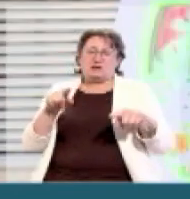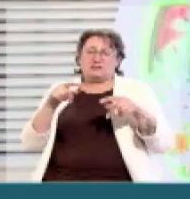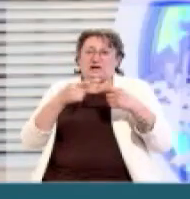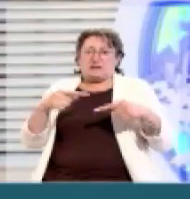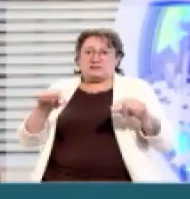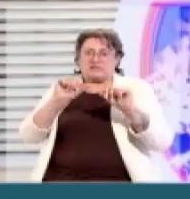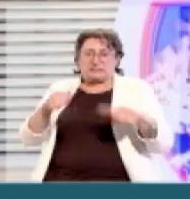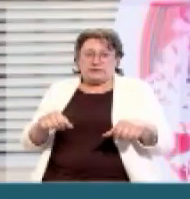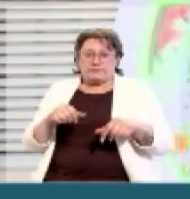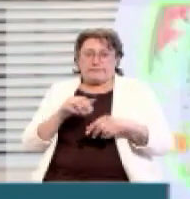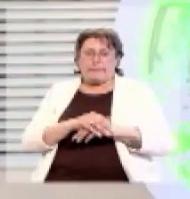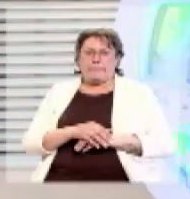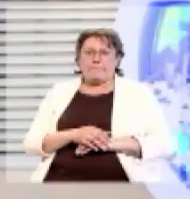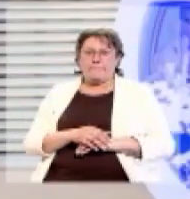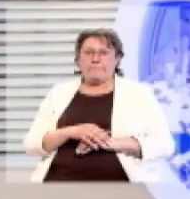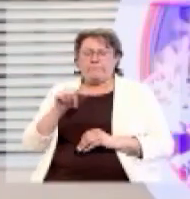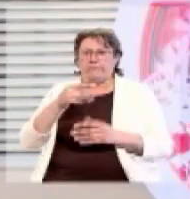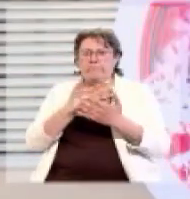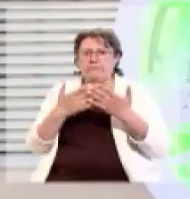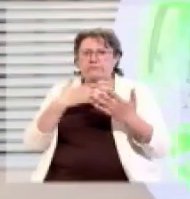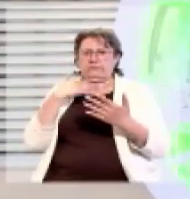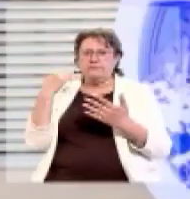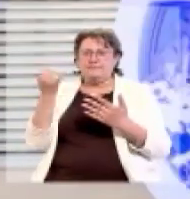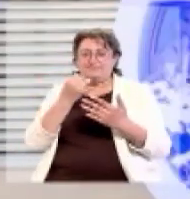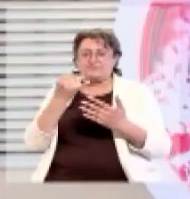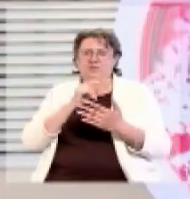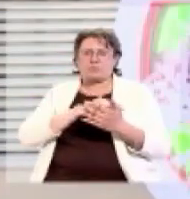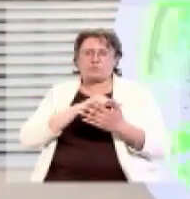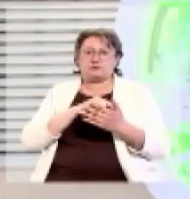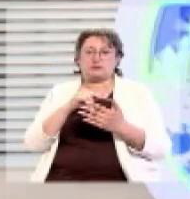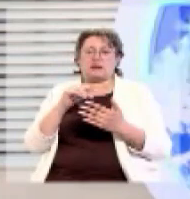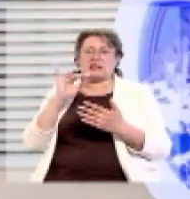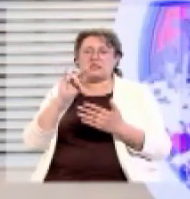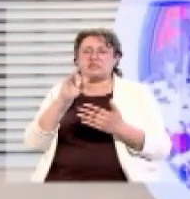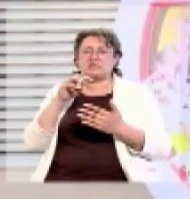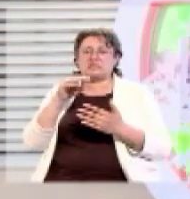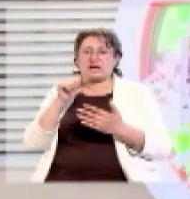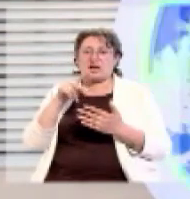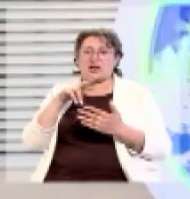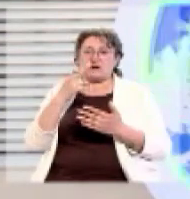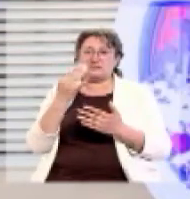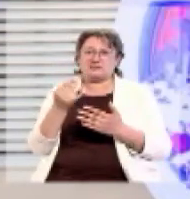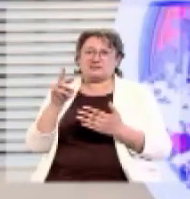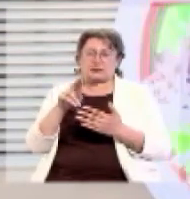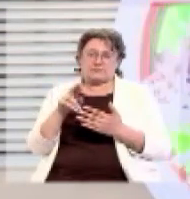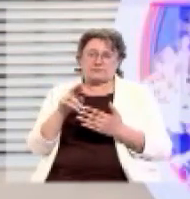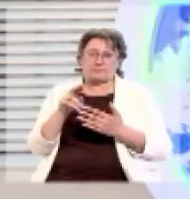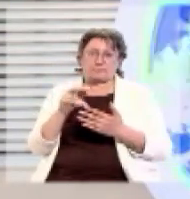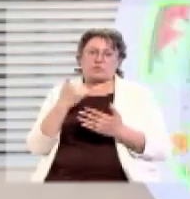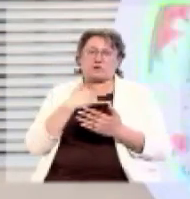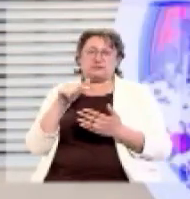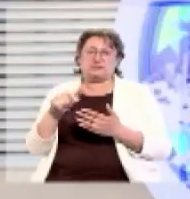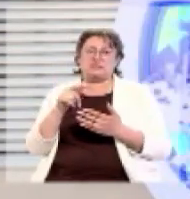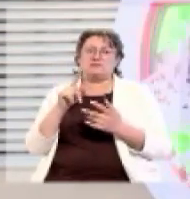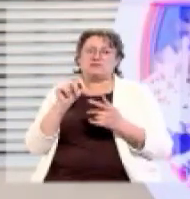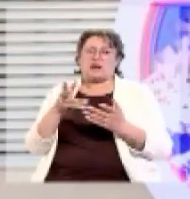стилях. Есть еще и ряд очень интересных таких работ, как инсталляция. Инсталляция, она здесь у нас как раз